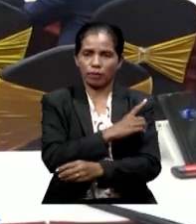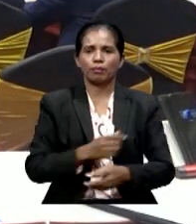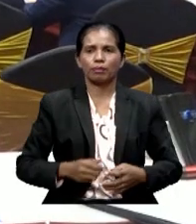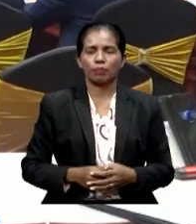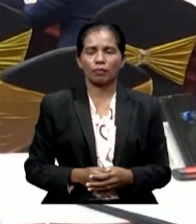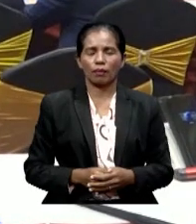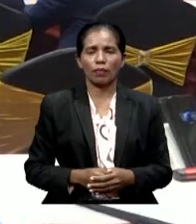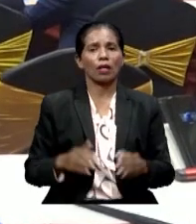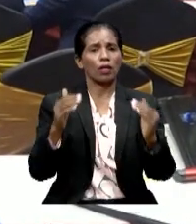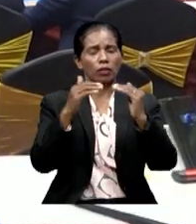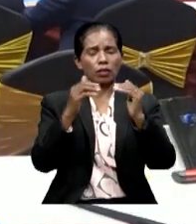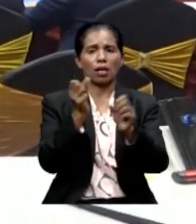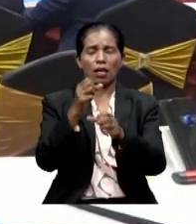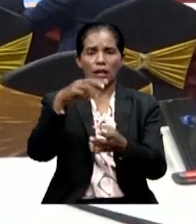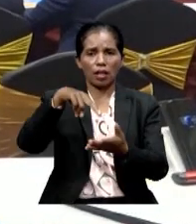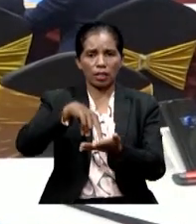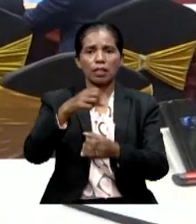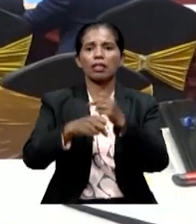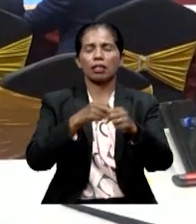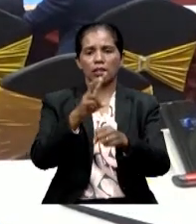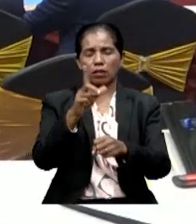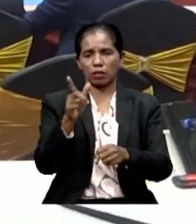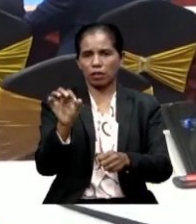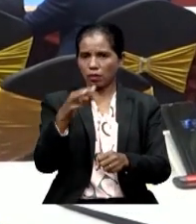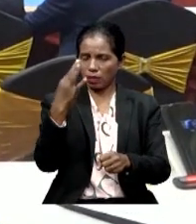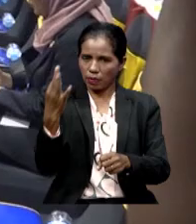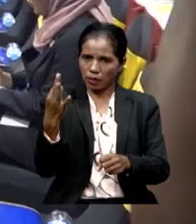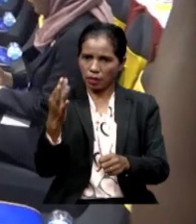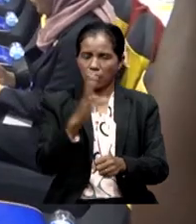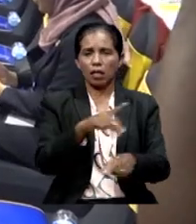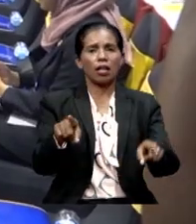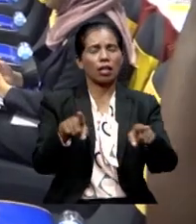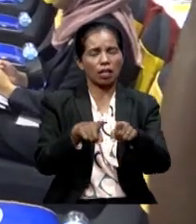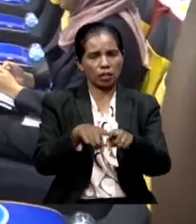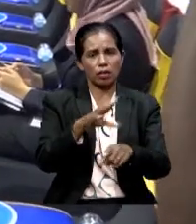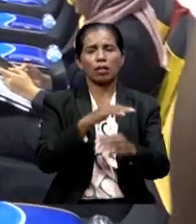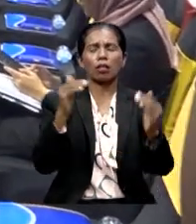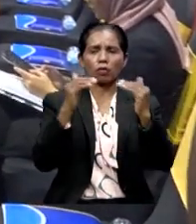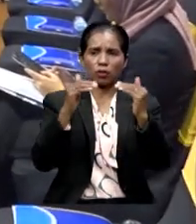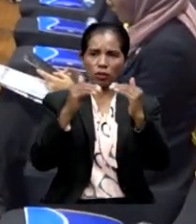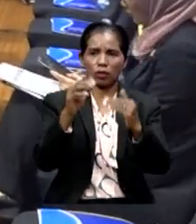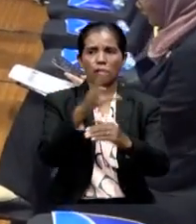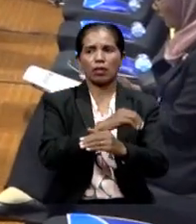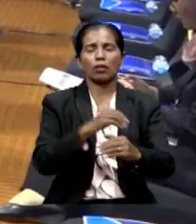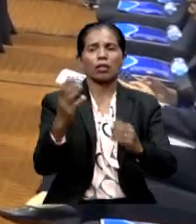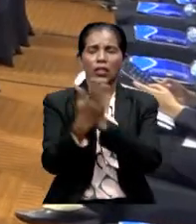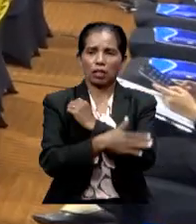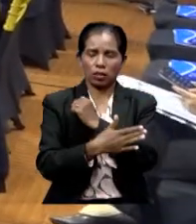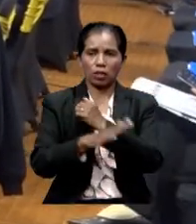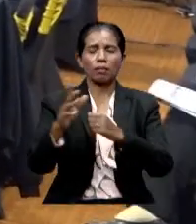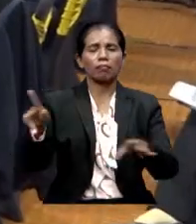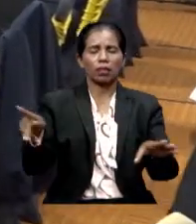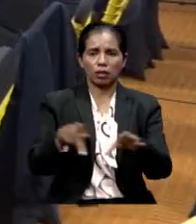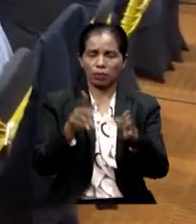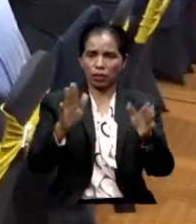Forum Regional ASEAN hari hetinang riungida atu sia sianu resinghat sainu dar forum dialogu no konsulta entre país participante sira